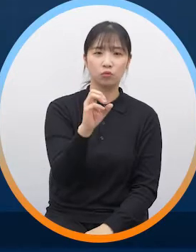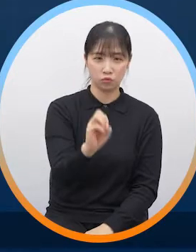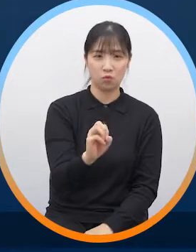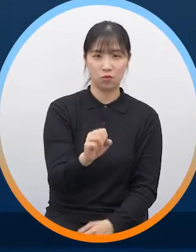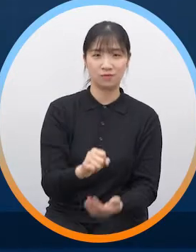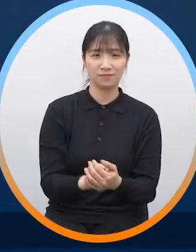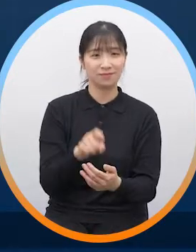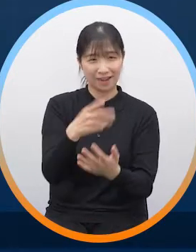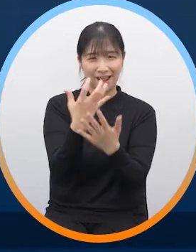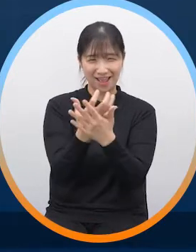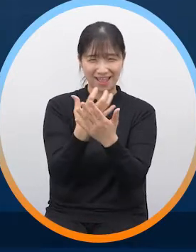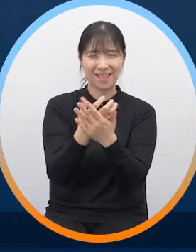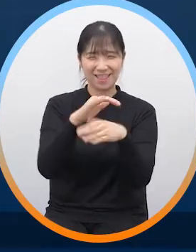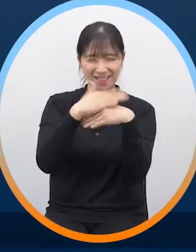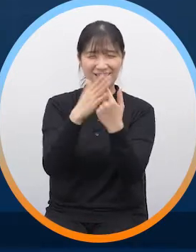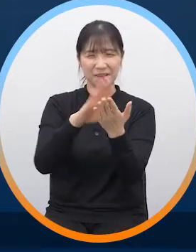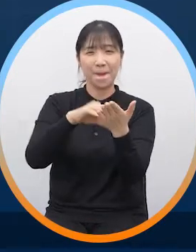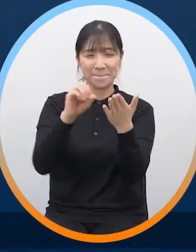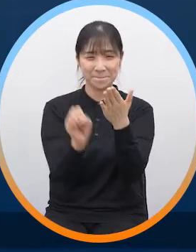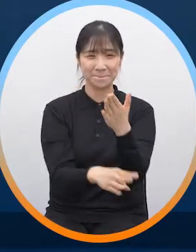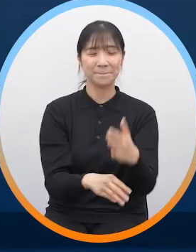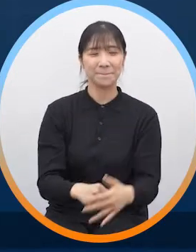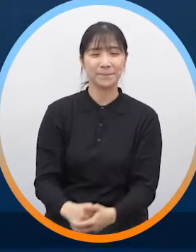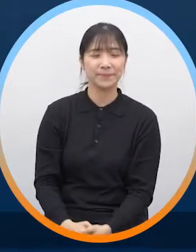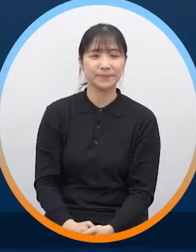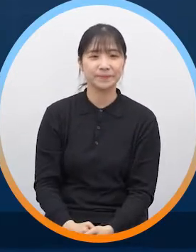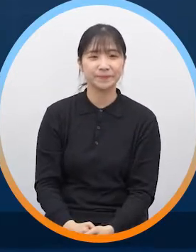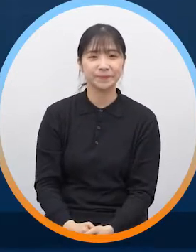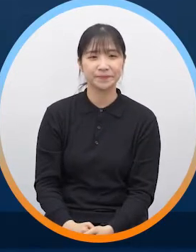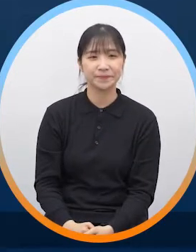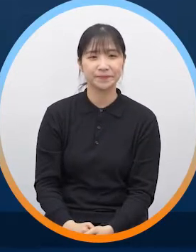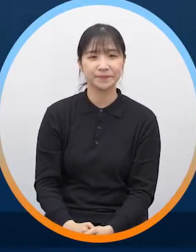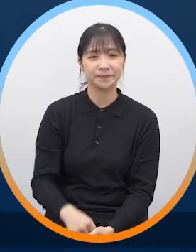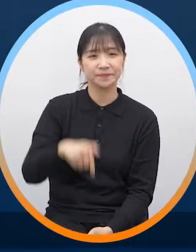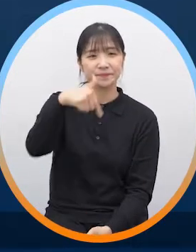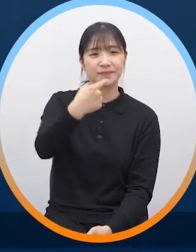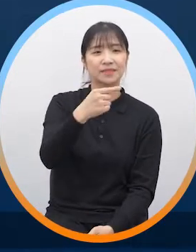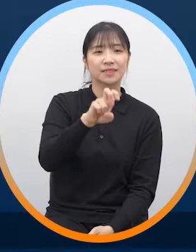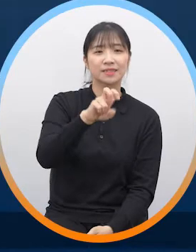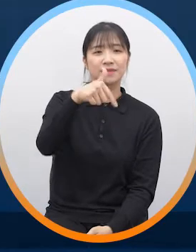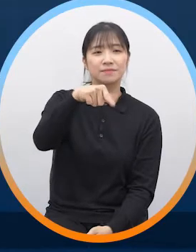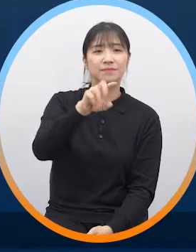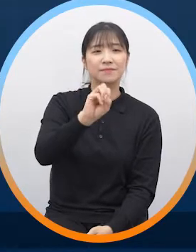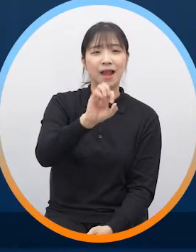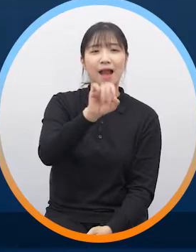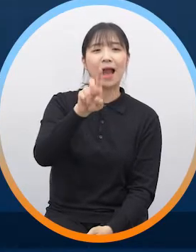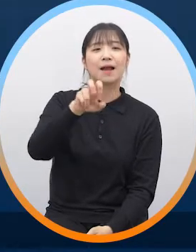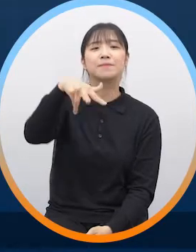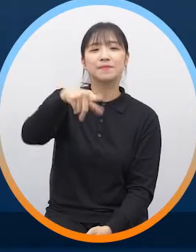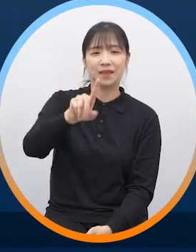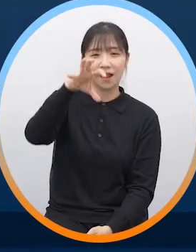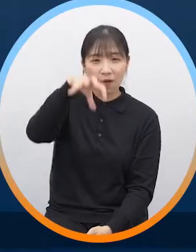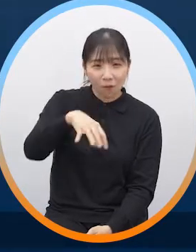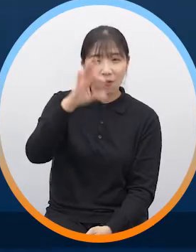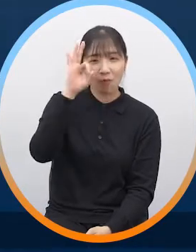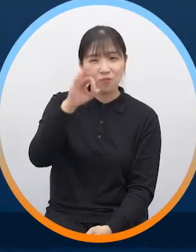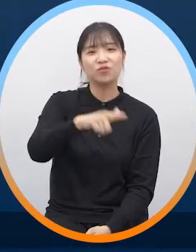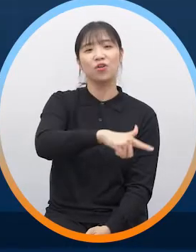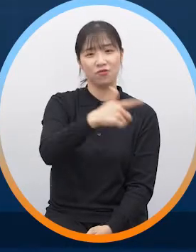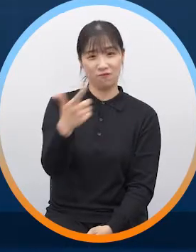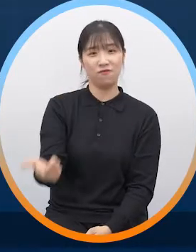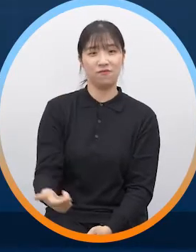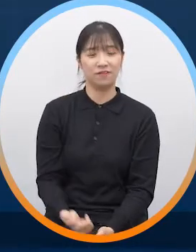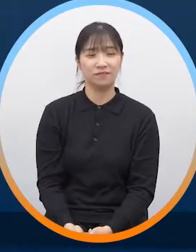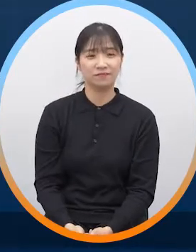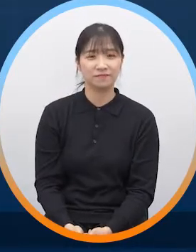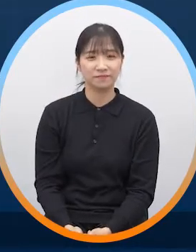했는데 물론 한자는 좀 생략을 했습니다. 자, 금강 암자에서 들려오는 저녁. 자,